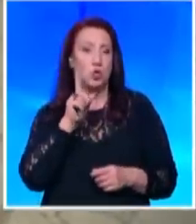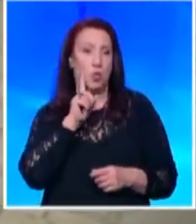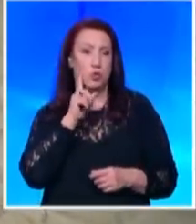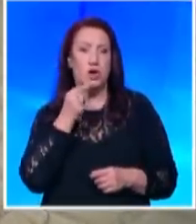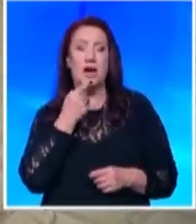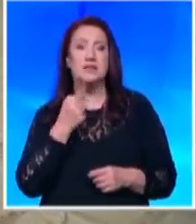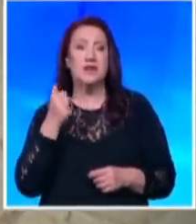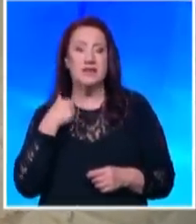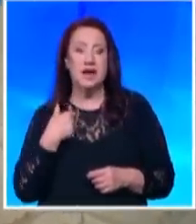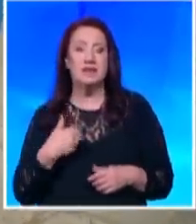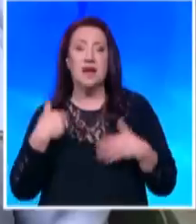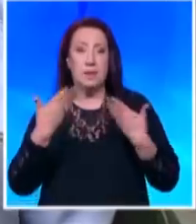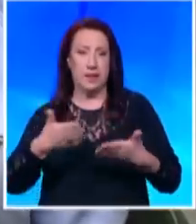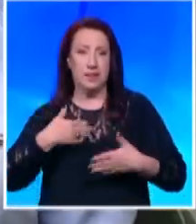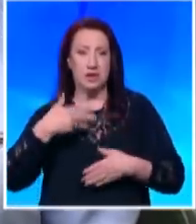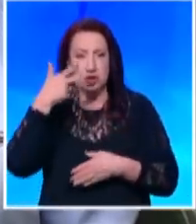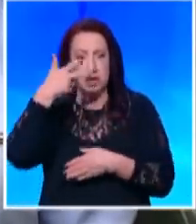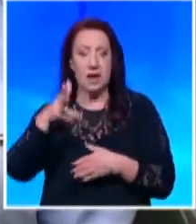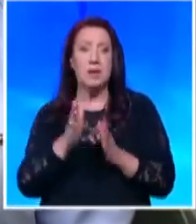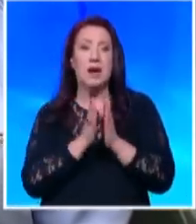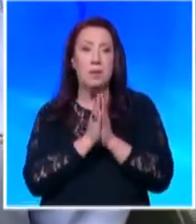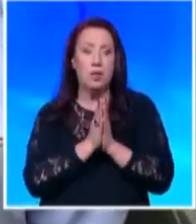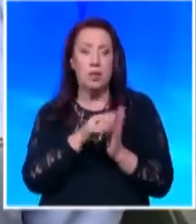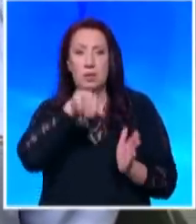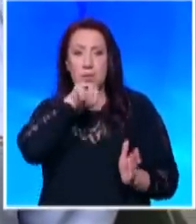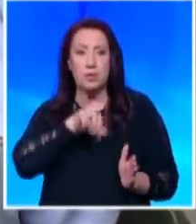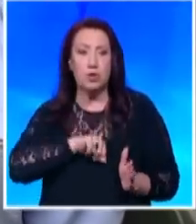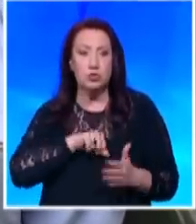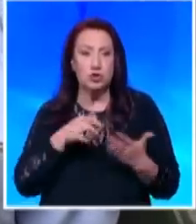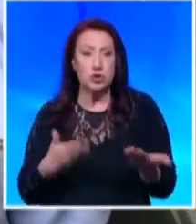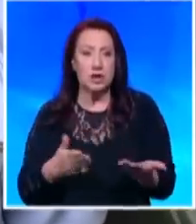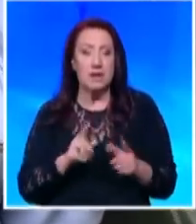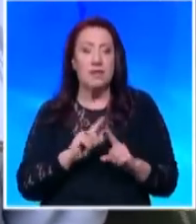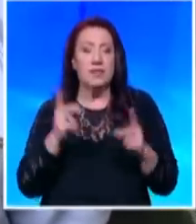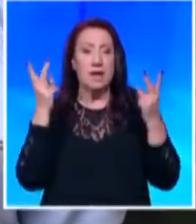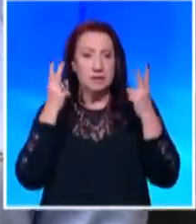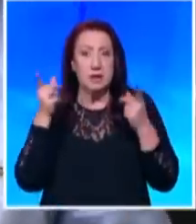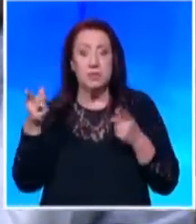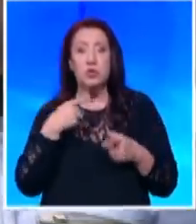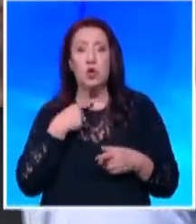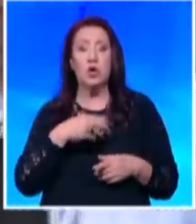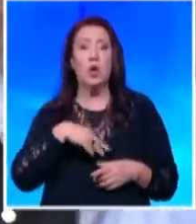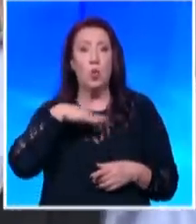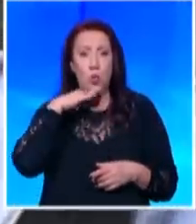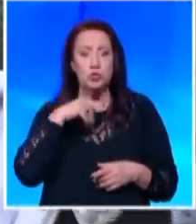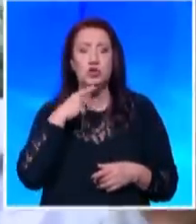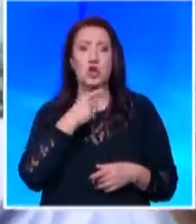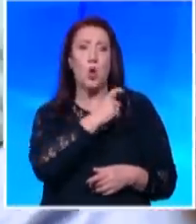за да помолят за прошка. Не мога да си го обясня. Той изкара курсове. Аз бях с